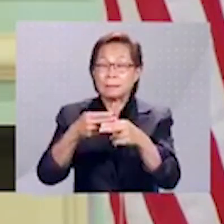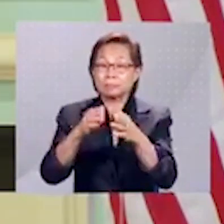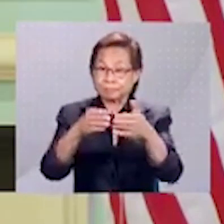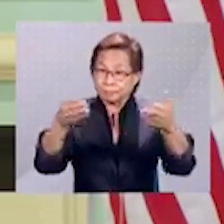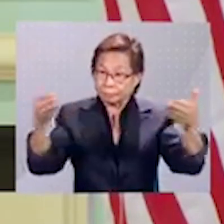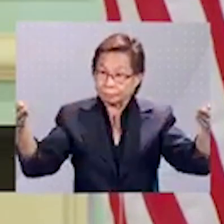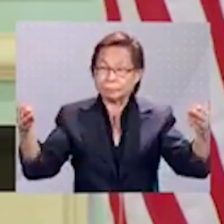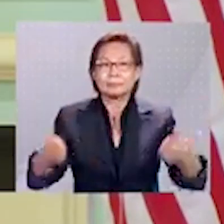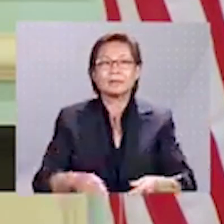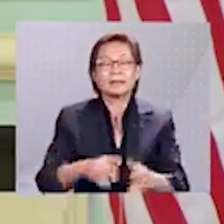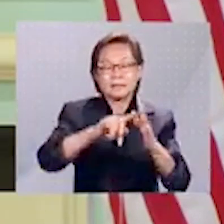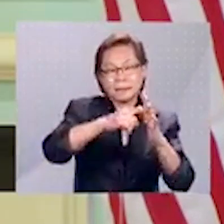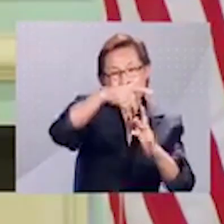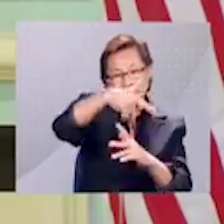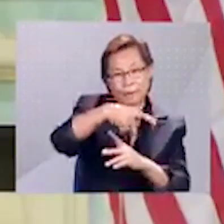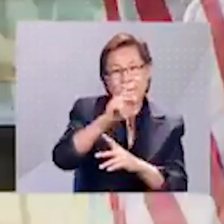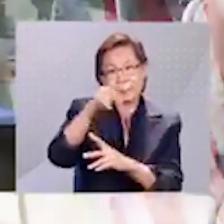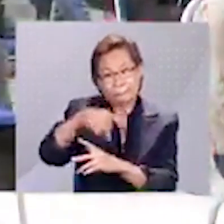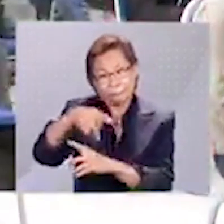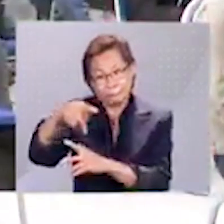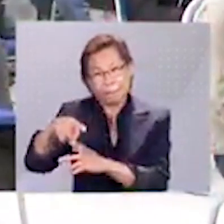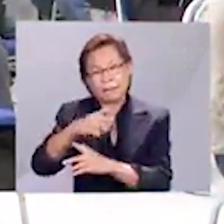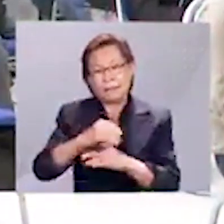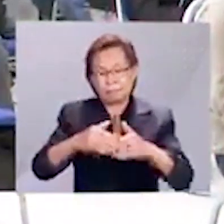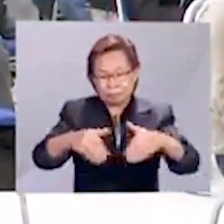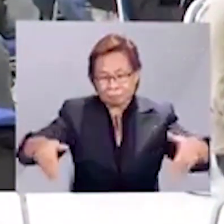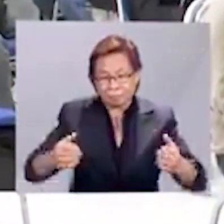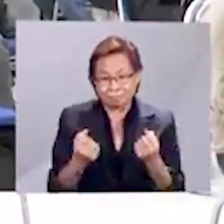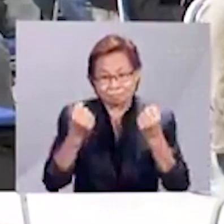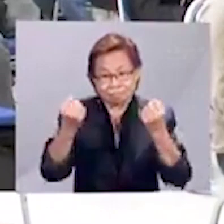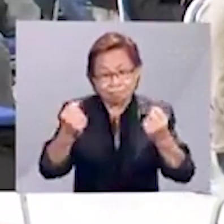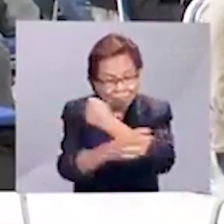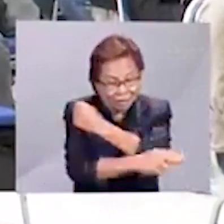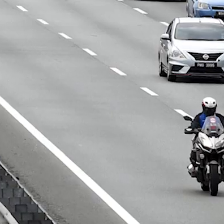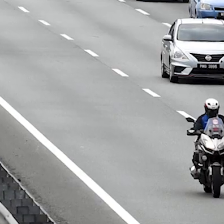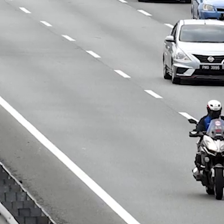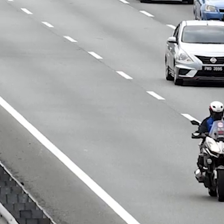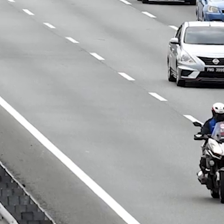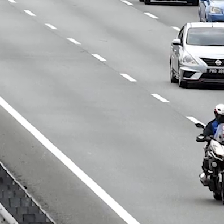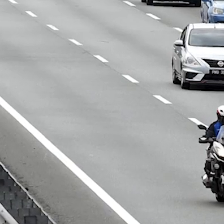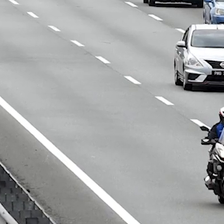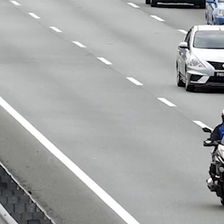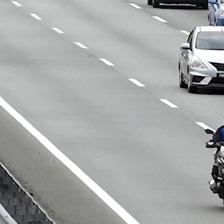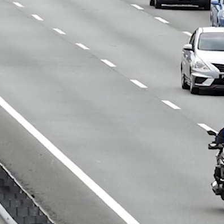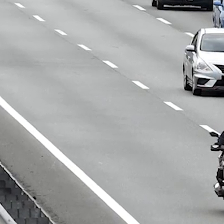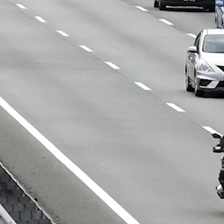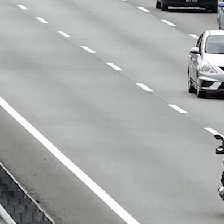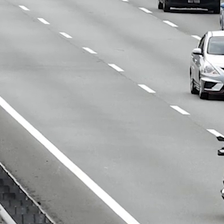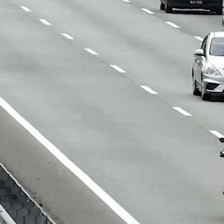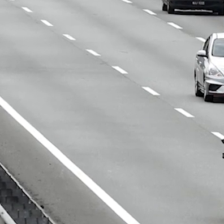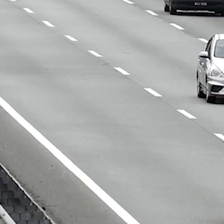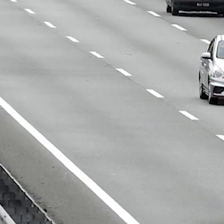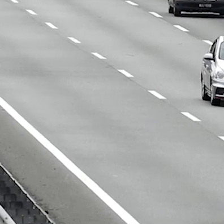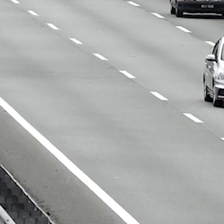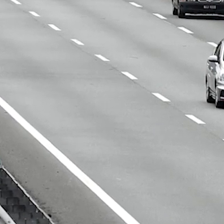ksatria sejak pipi pipi pipi dilaksanakan dari lintas Negeri dibenarkan kita dapati orang ramai terdapat ke kampung dan